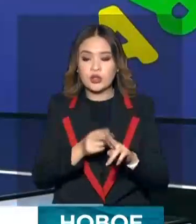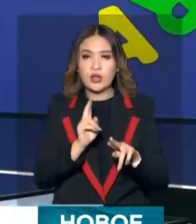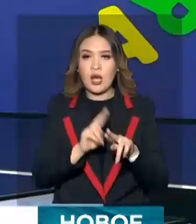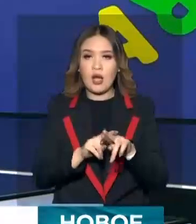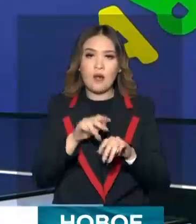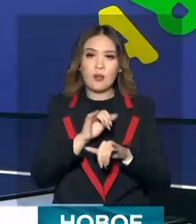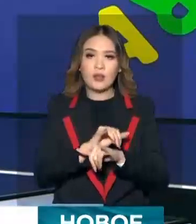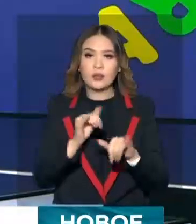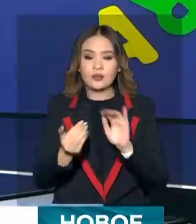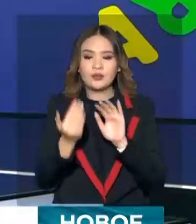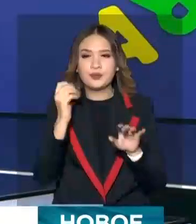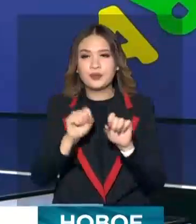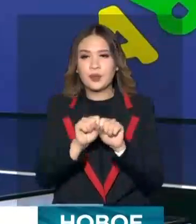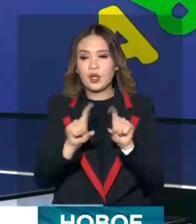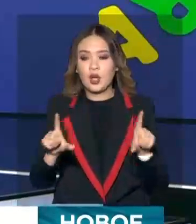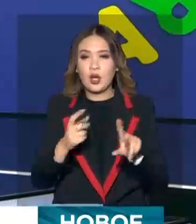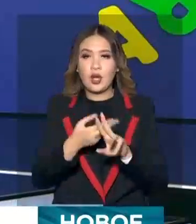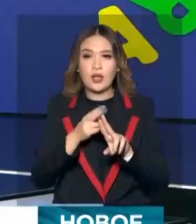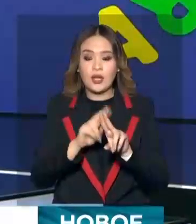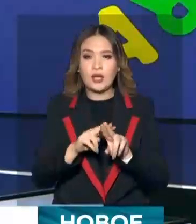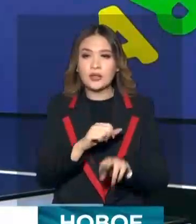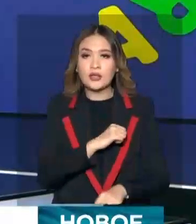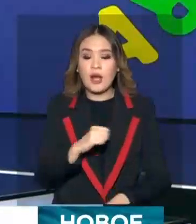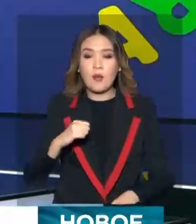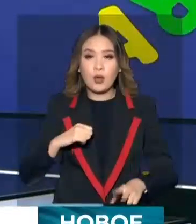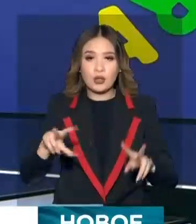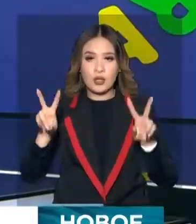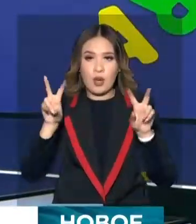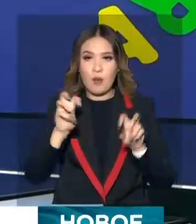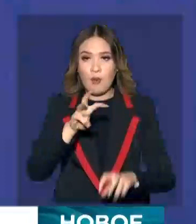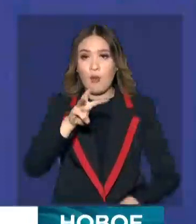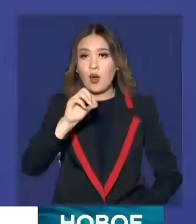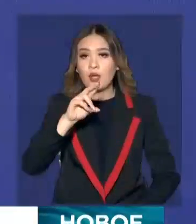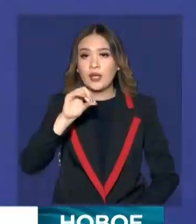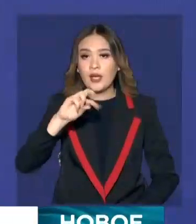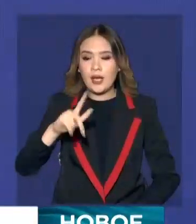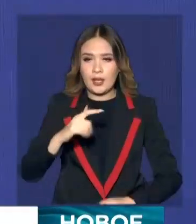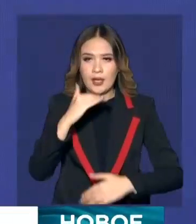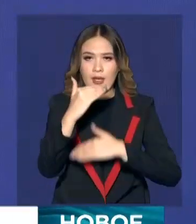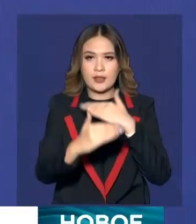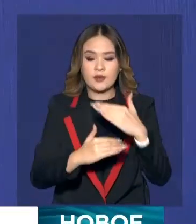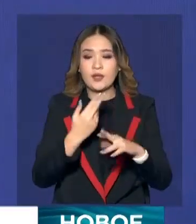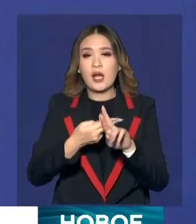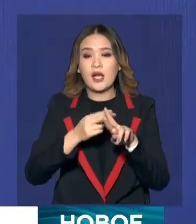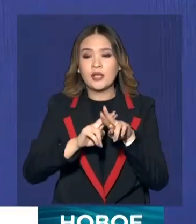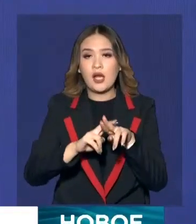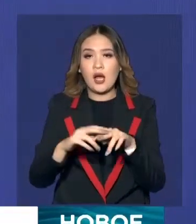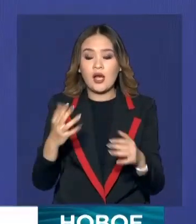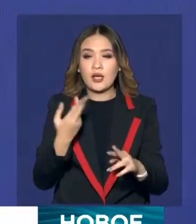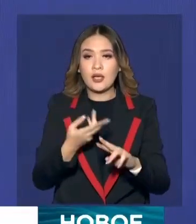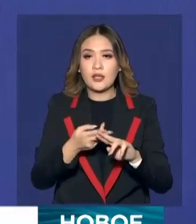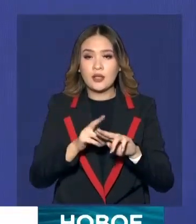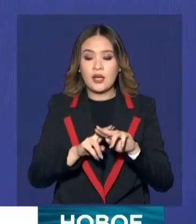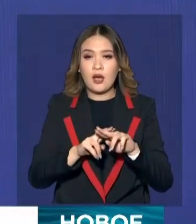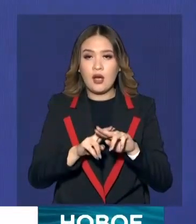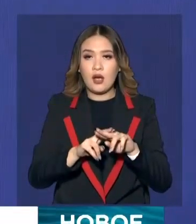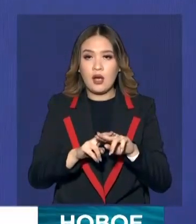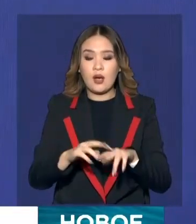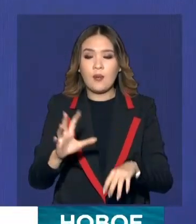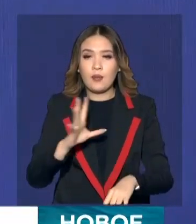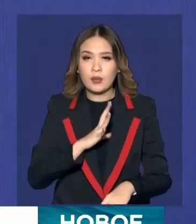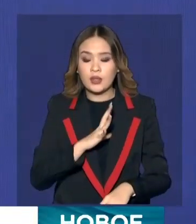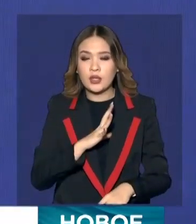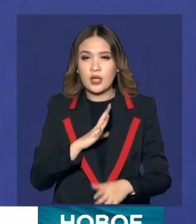развития дошкольного воспитания и обучения. Вот само название модели, модель развития, то есть, значит, вот само слово развитие предполагает